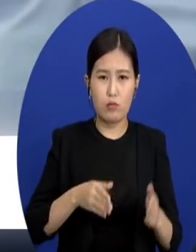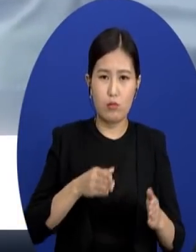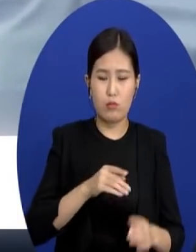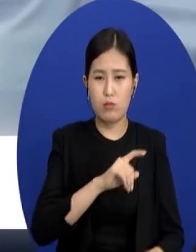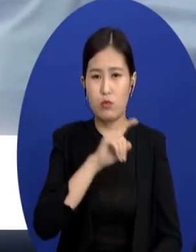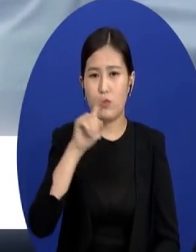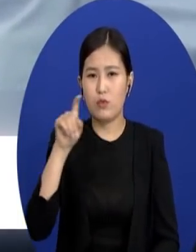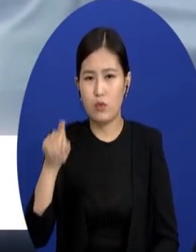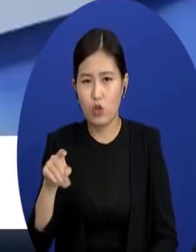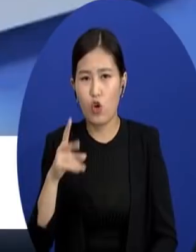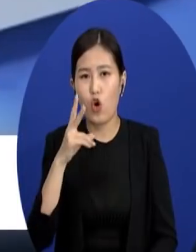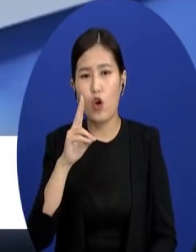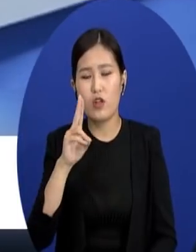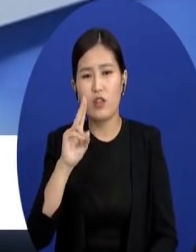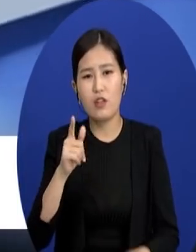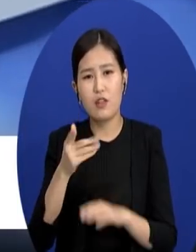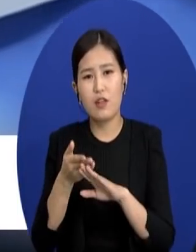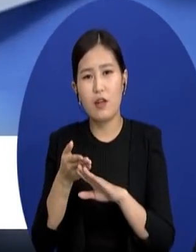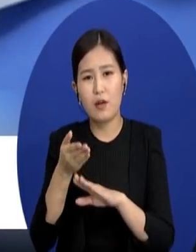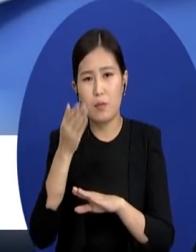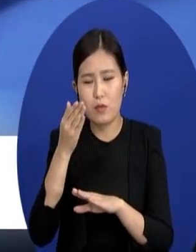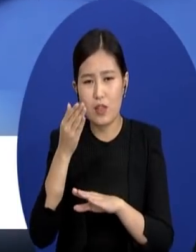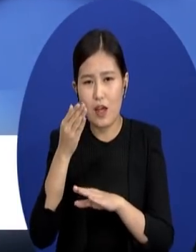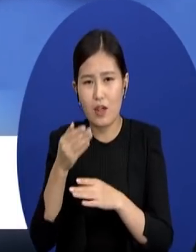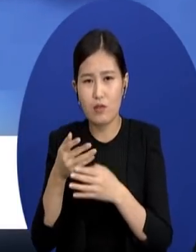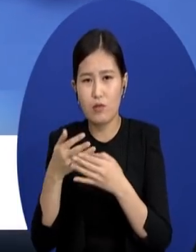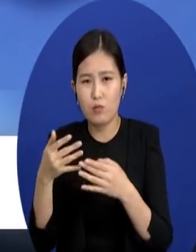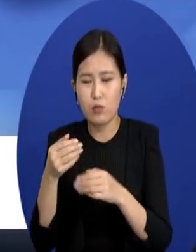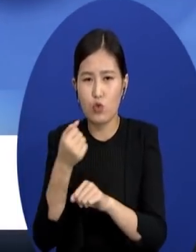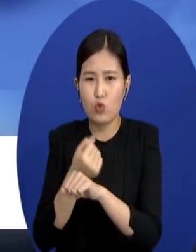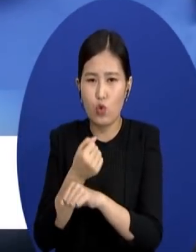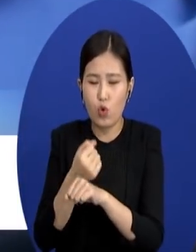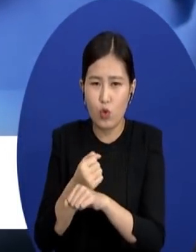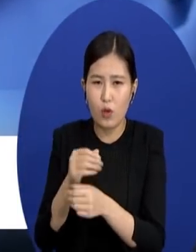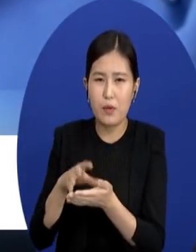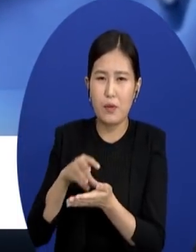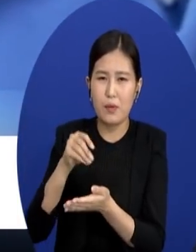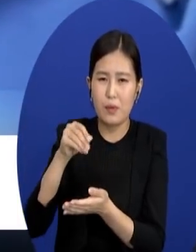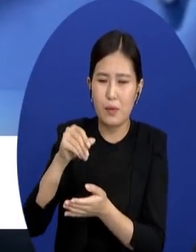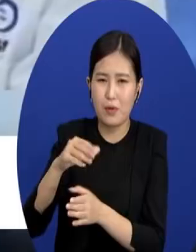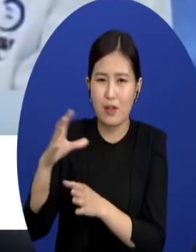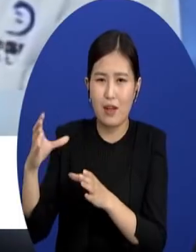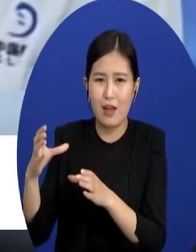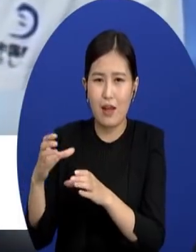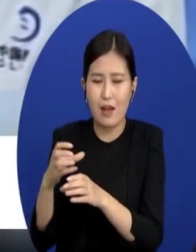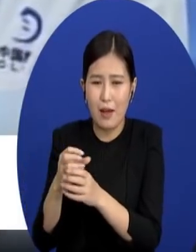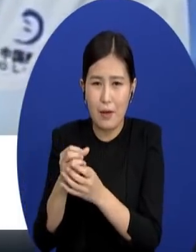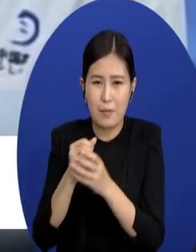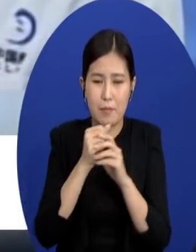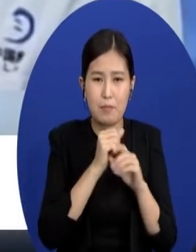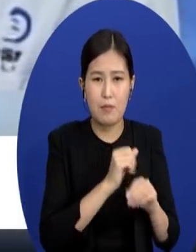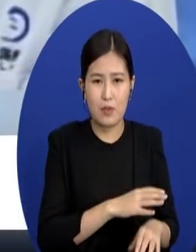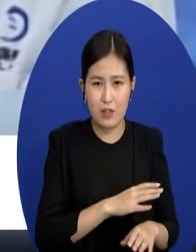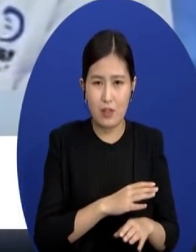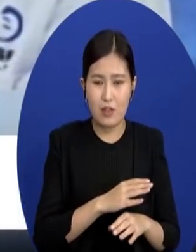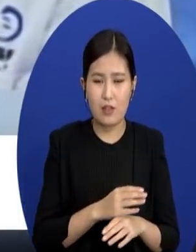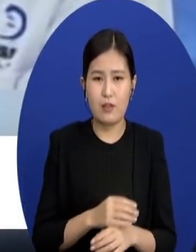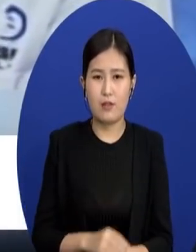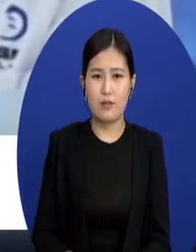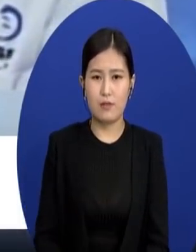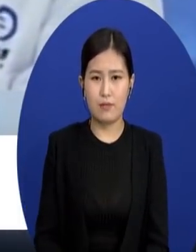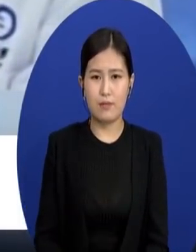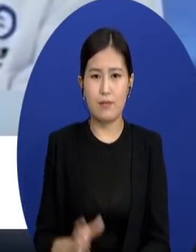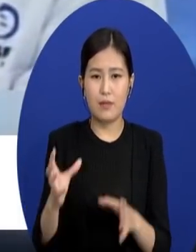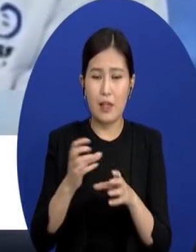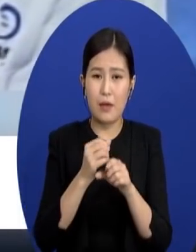орчим хөрс, шороо, чулууны дээжээ аваад сарны тойрог замд их дэлхийд буух хөлөгтэй холбогдож улмаар дээжийг Чанай